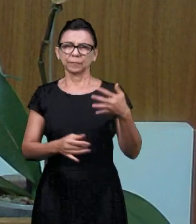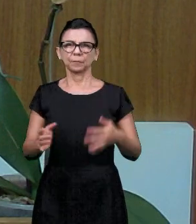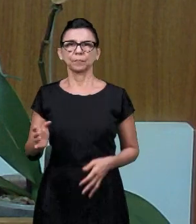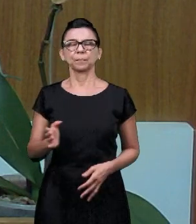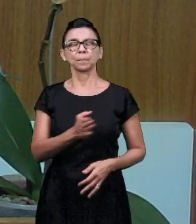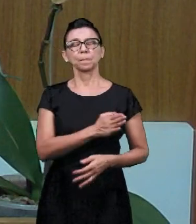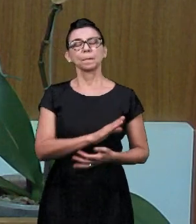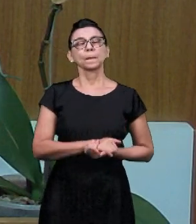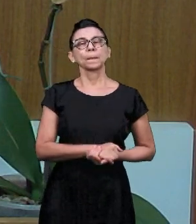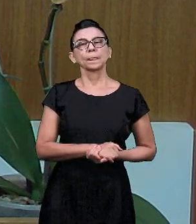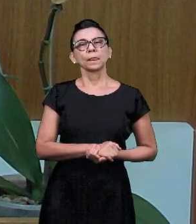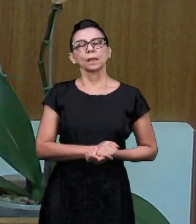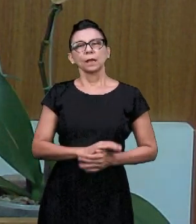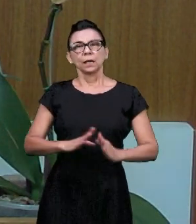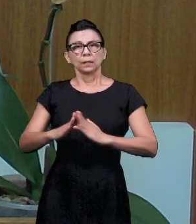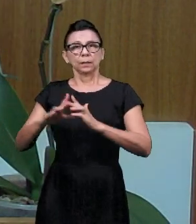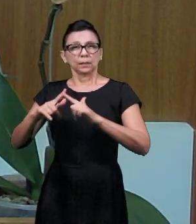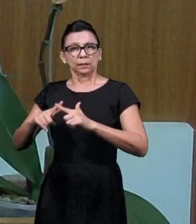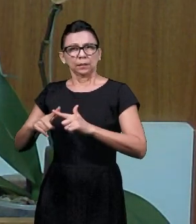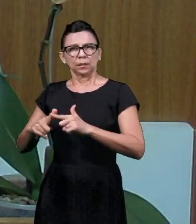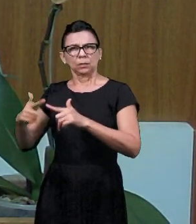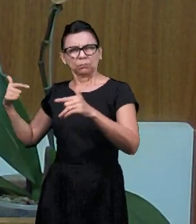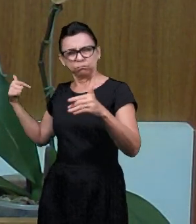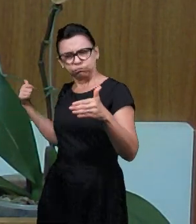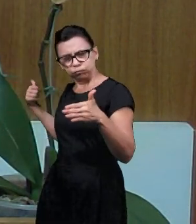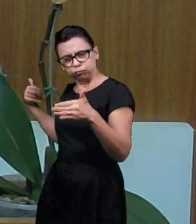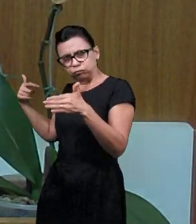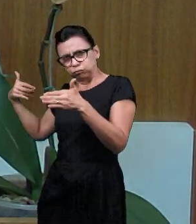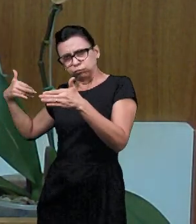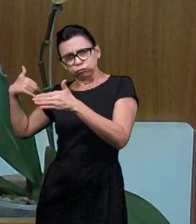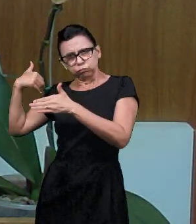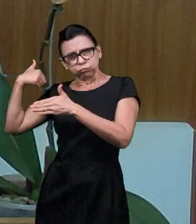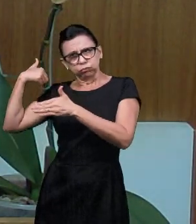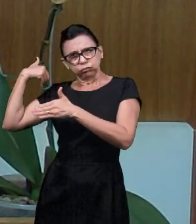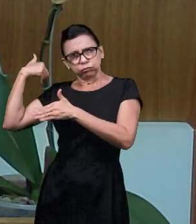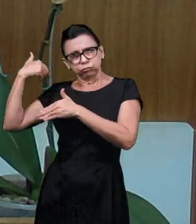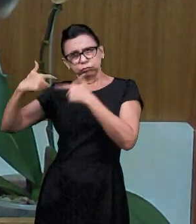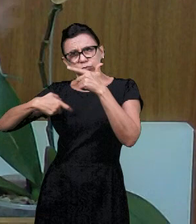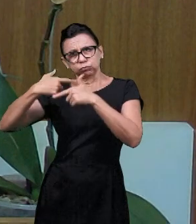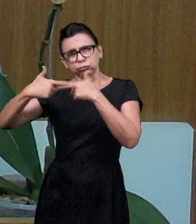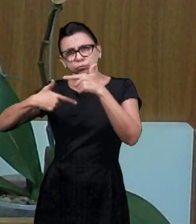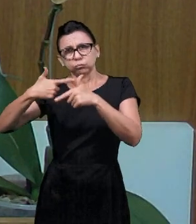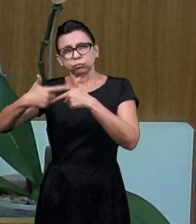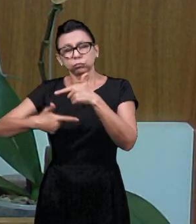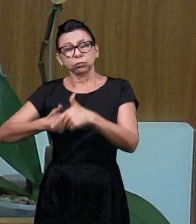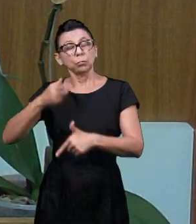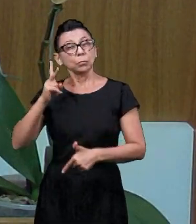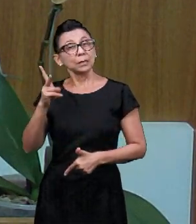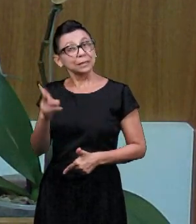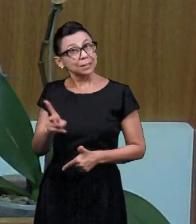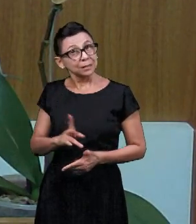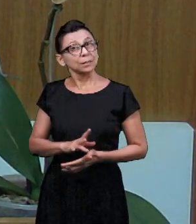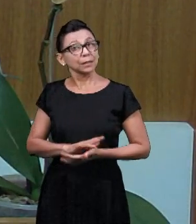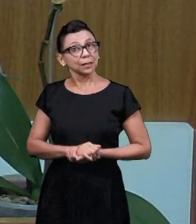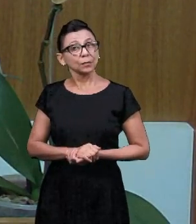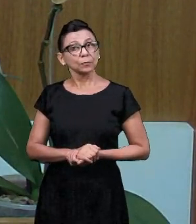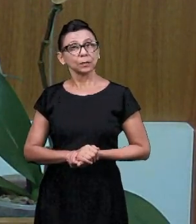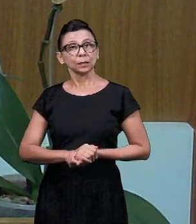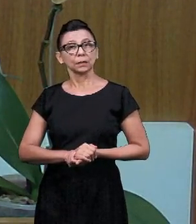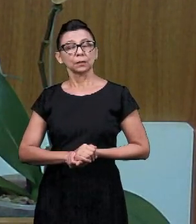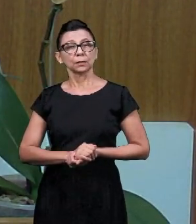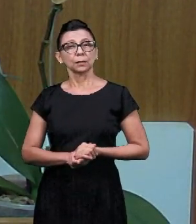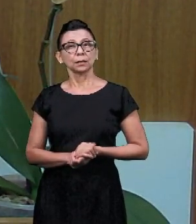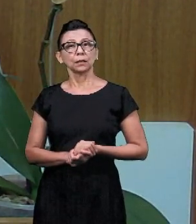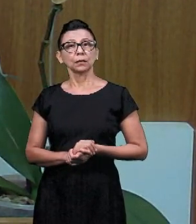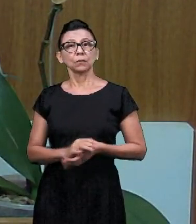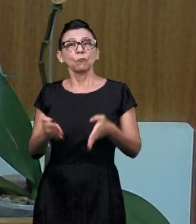époques, ça concerne l'effort pour garder la parole et le témoignage de Jésus.